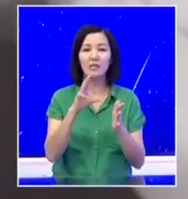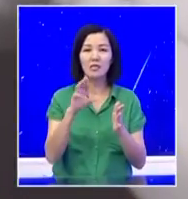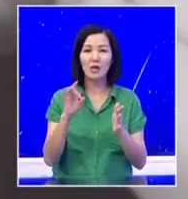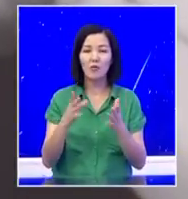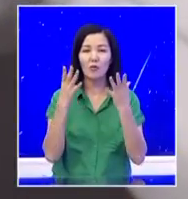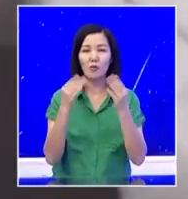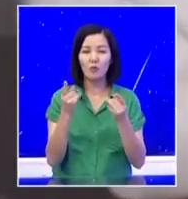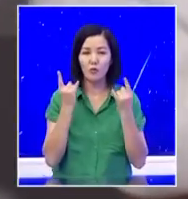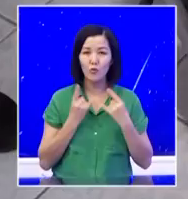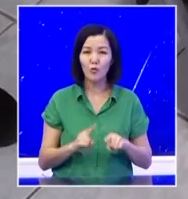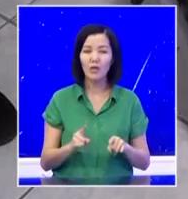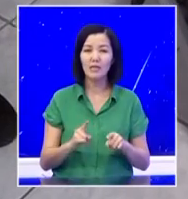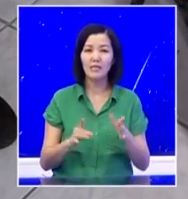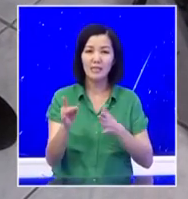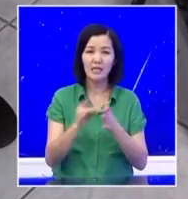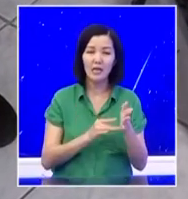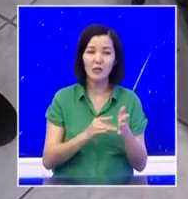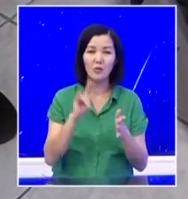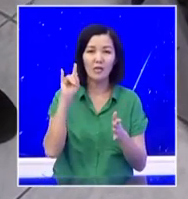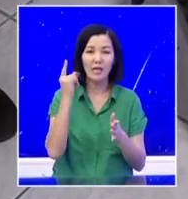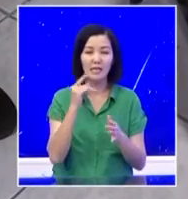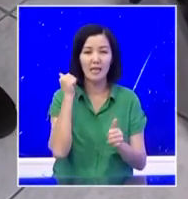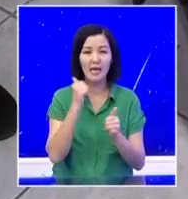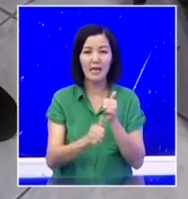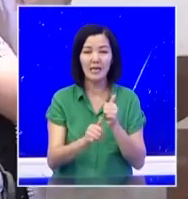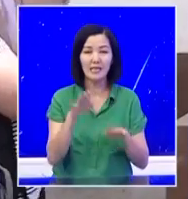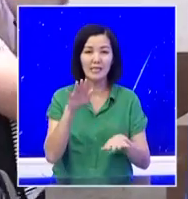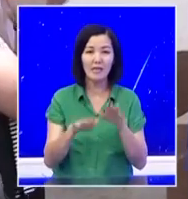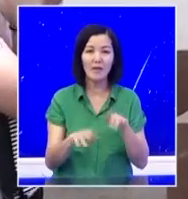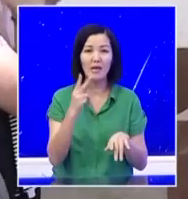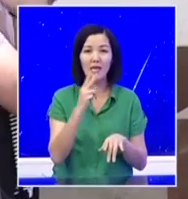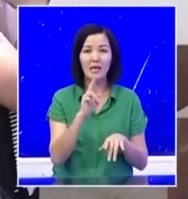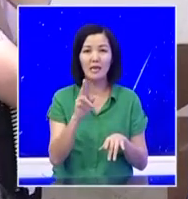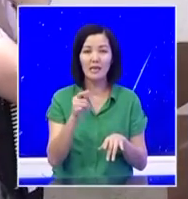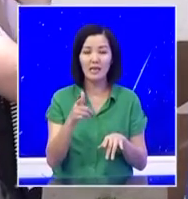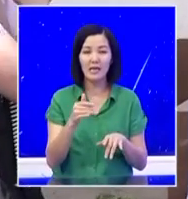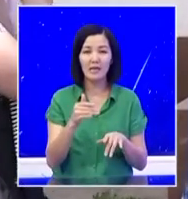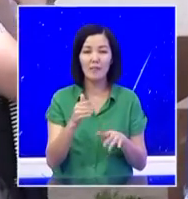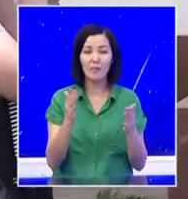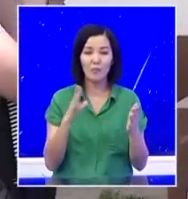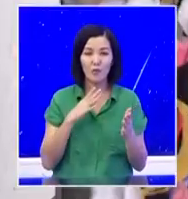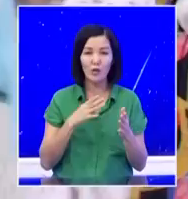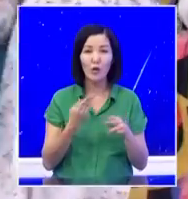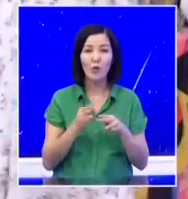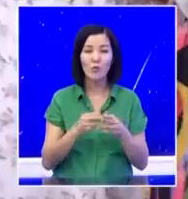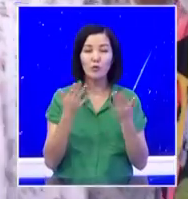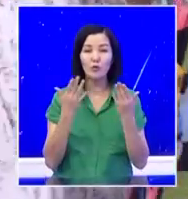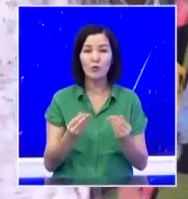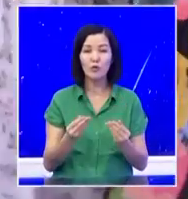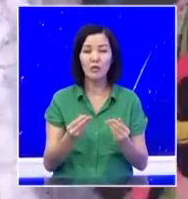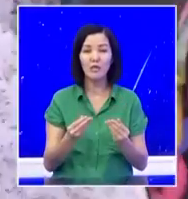туған, дүние есігін ашқан сәтте нәрестелердің әрқайсының салмағы 2 келіден аспапты. Осы уақытқа дейін дәрігерлер